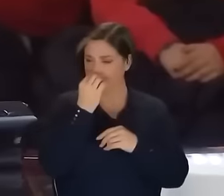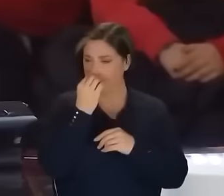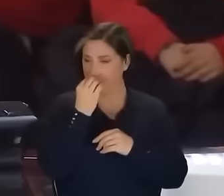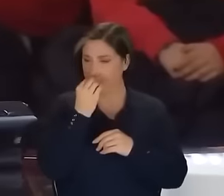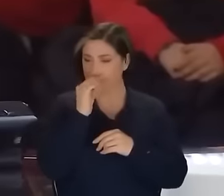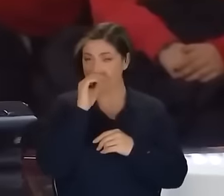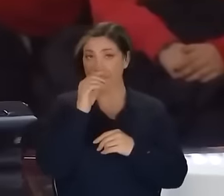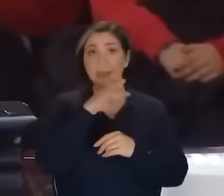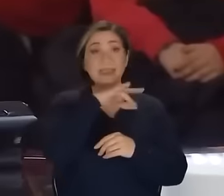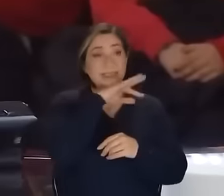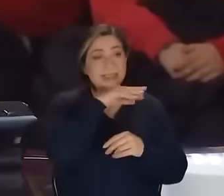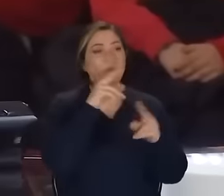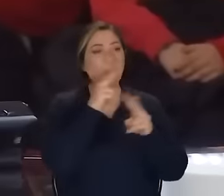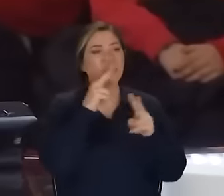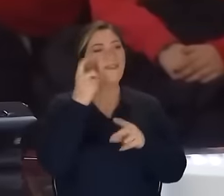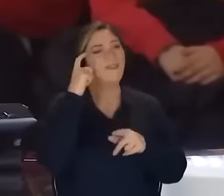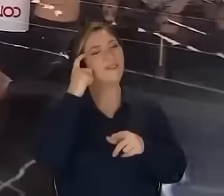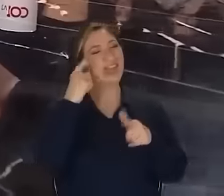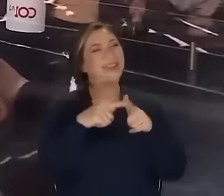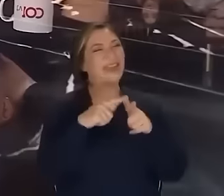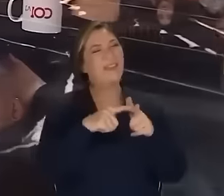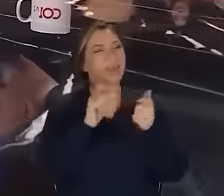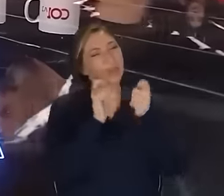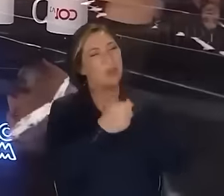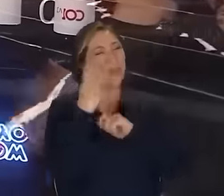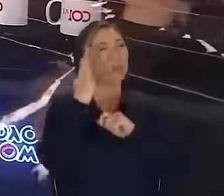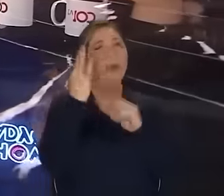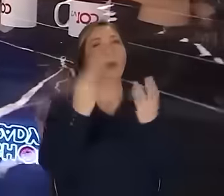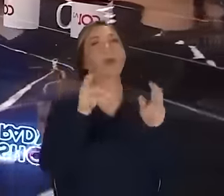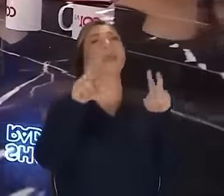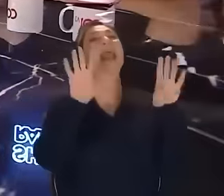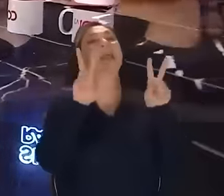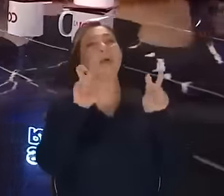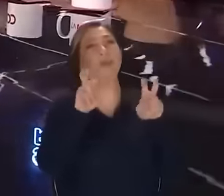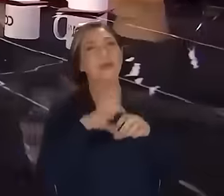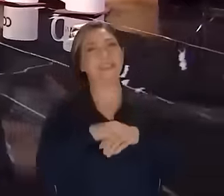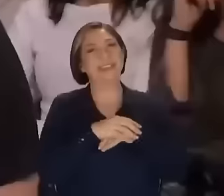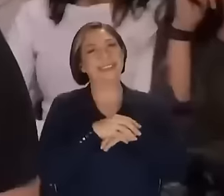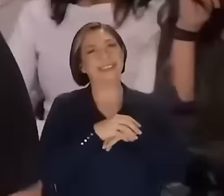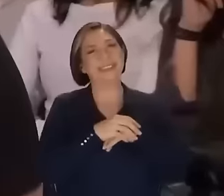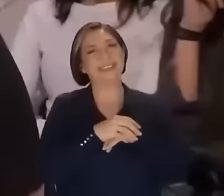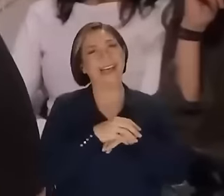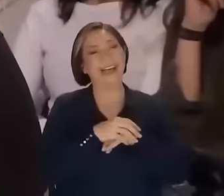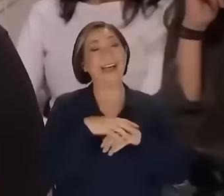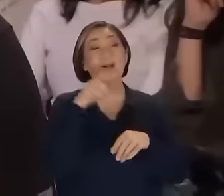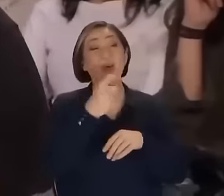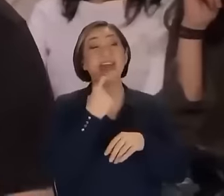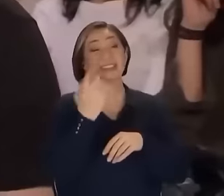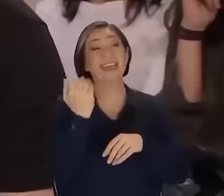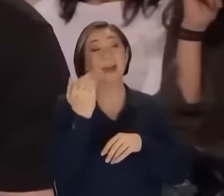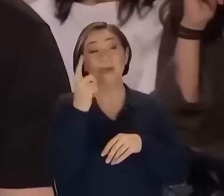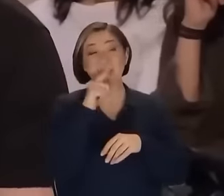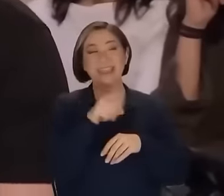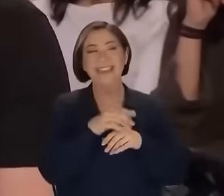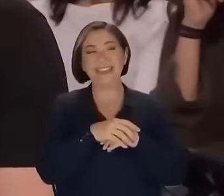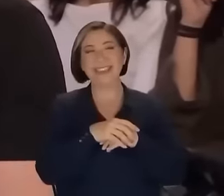bu... Yaşlı komedyen filozofa döndü falan değil yani konu. Biraz çünkü... O yaş geliyordu onun